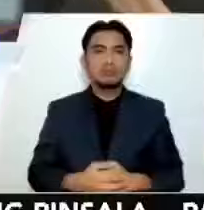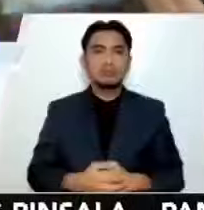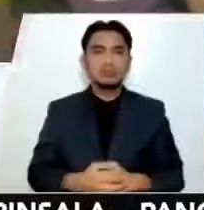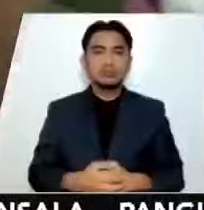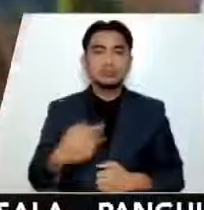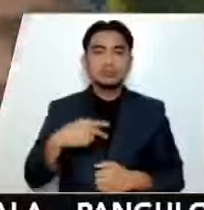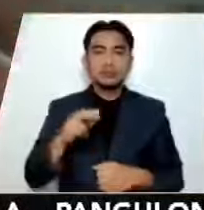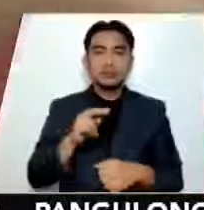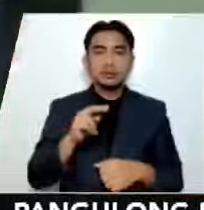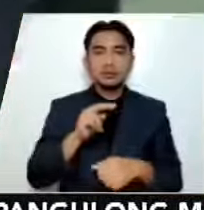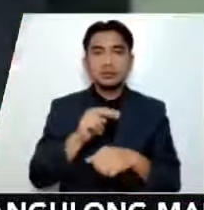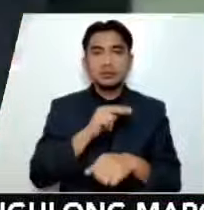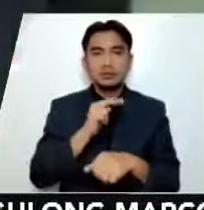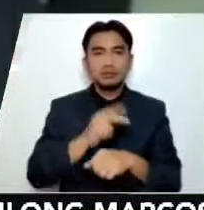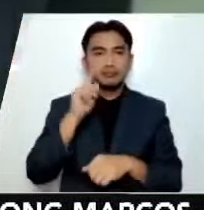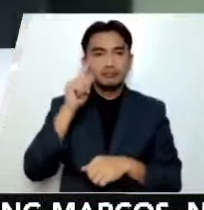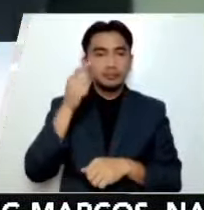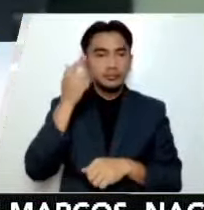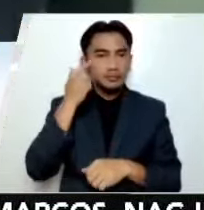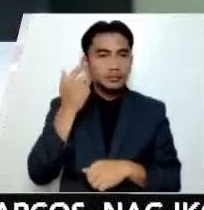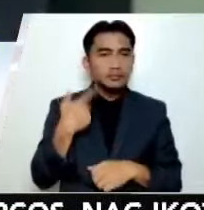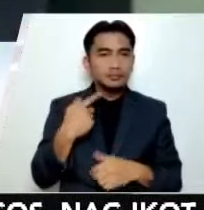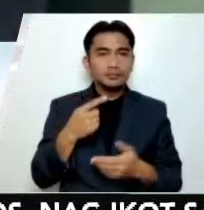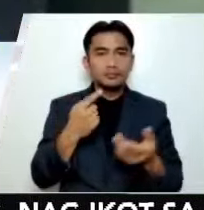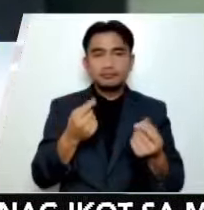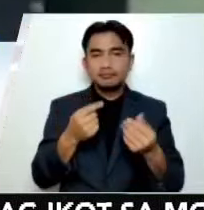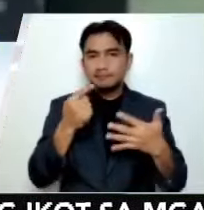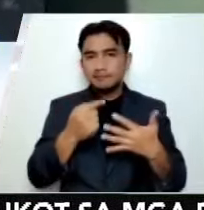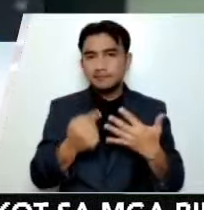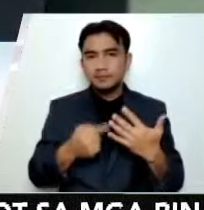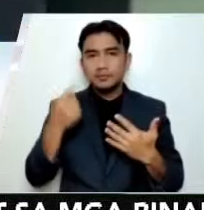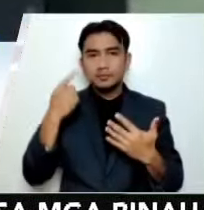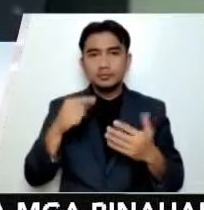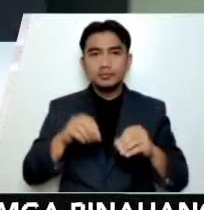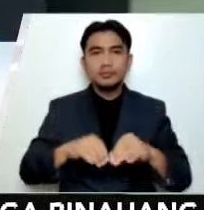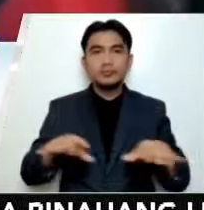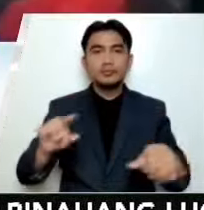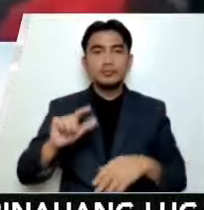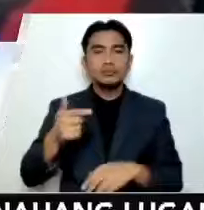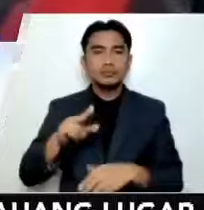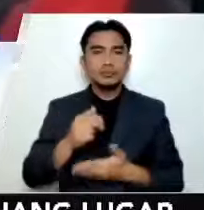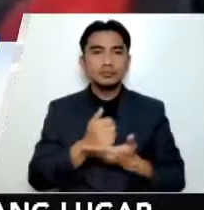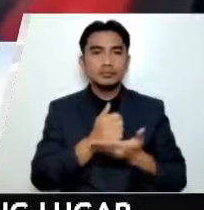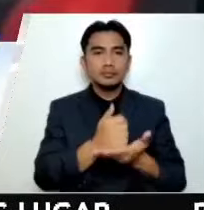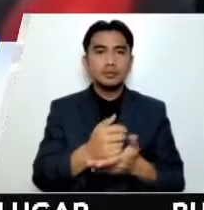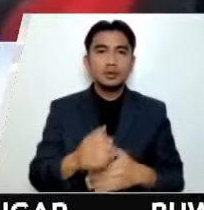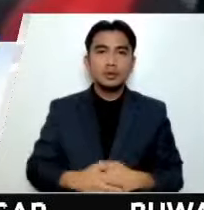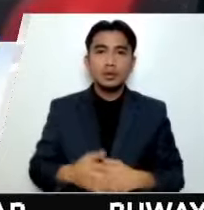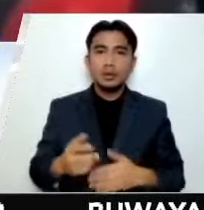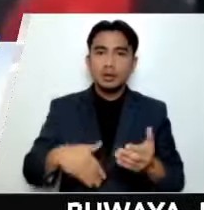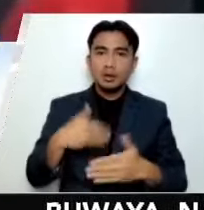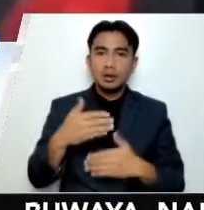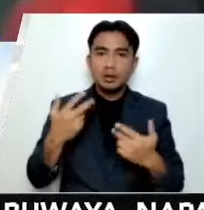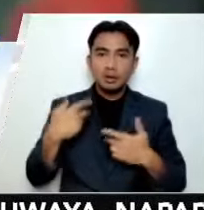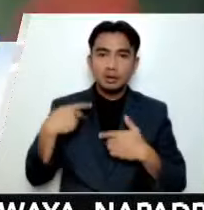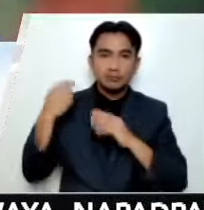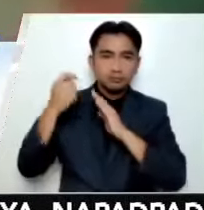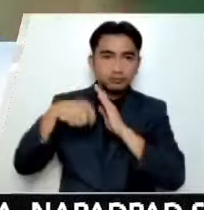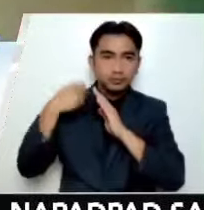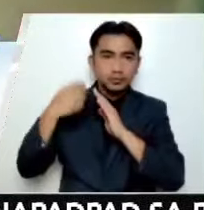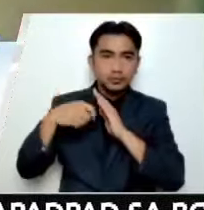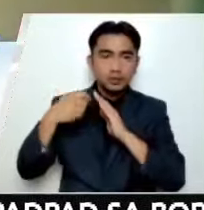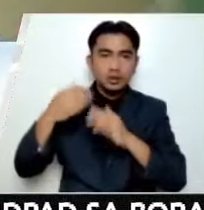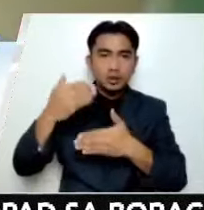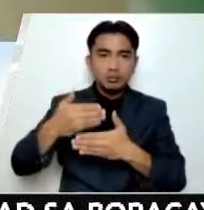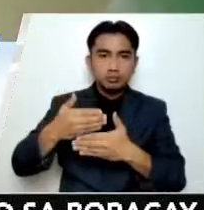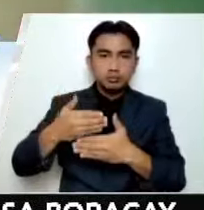mga lokal na pamahalaan. Samantala sa Bulacan, nakuna ng video ang unti-unting pagpasok ng baha sa May Kawayan Doctors